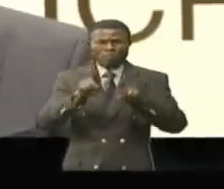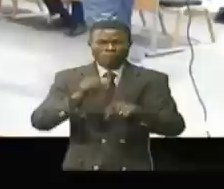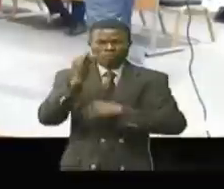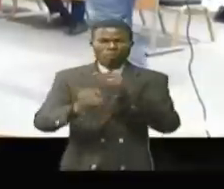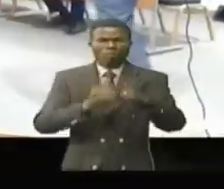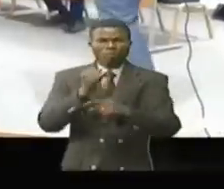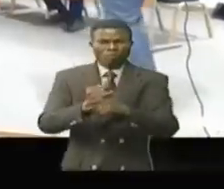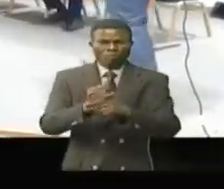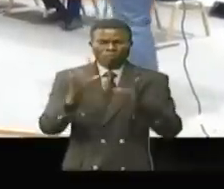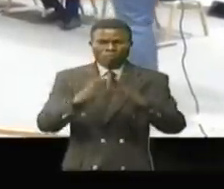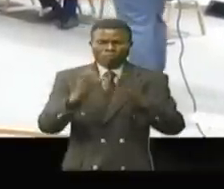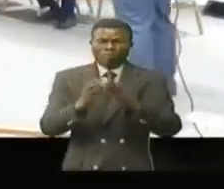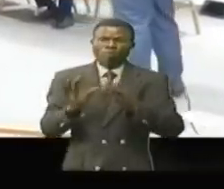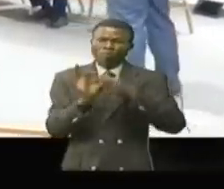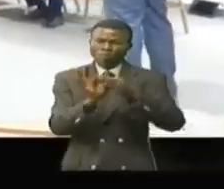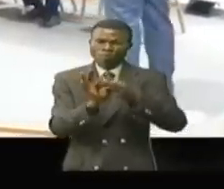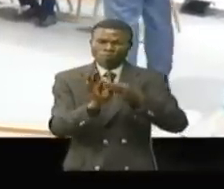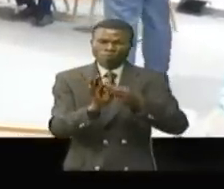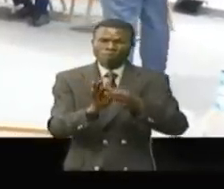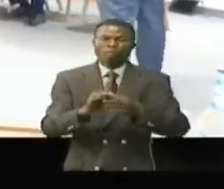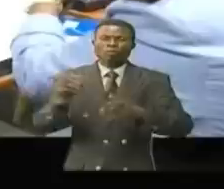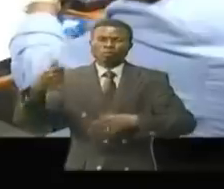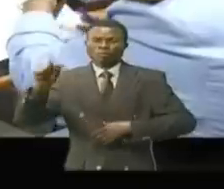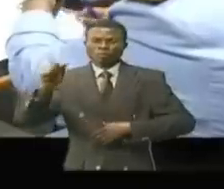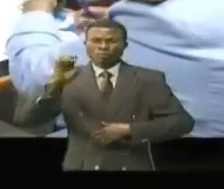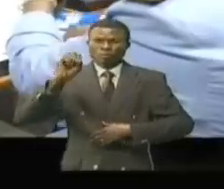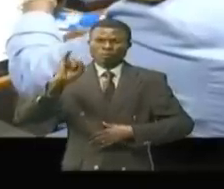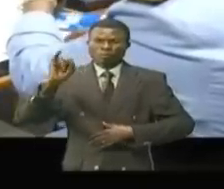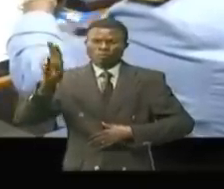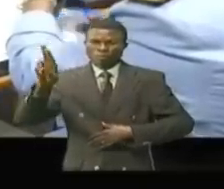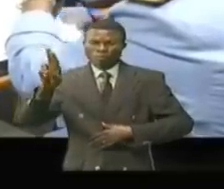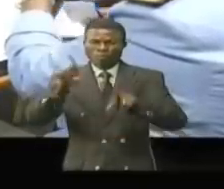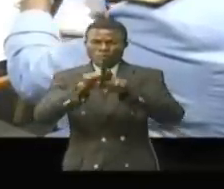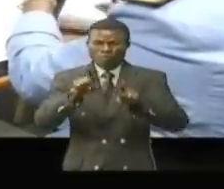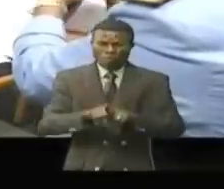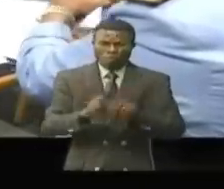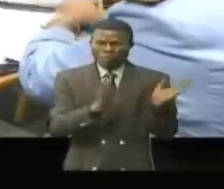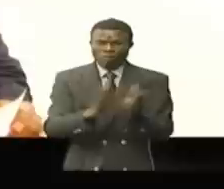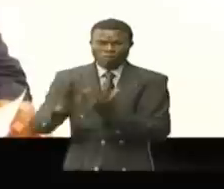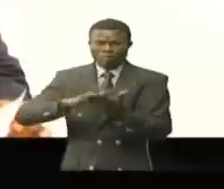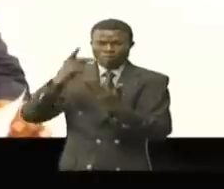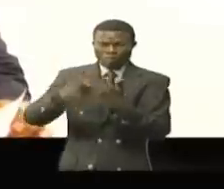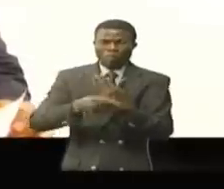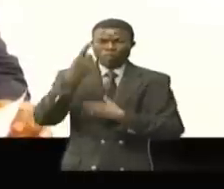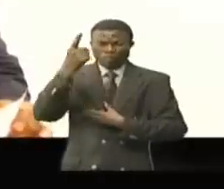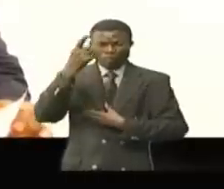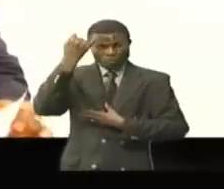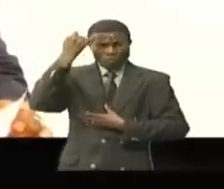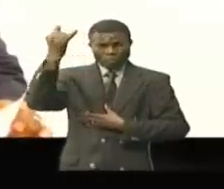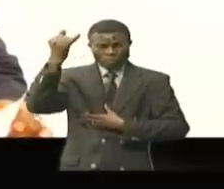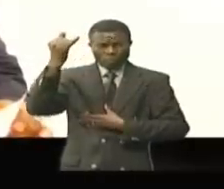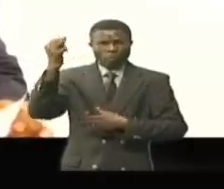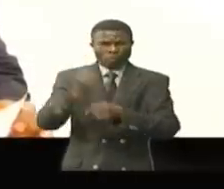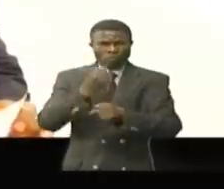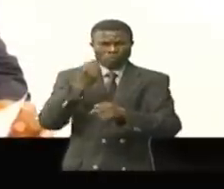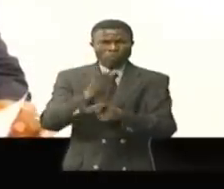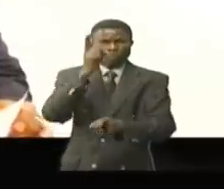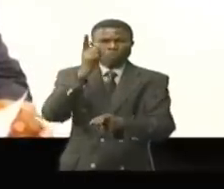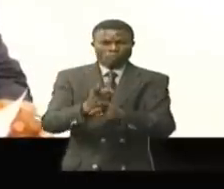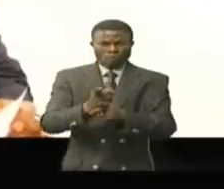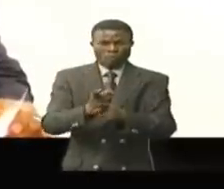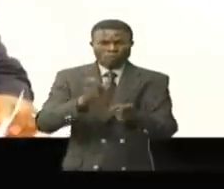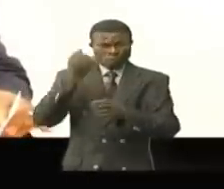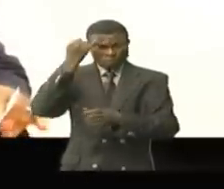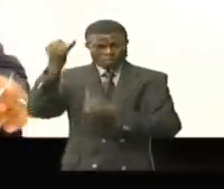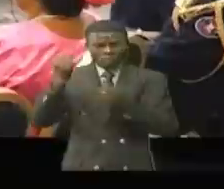international avec la collaboration de Genève, CICR, mais aussi élaborer une feuille de route visant à l'opérationnalisation des directives